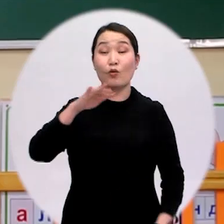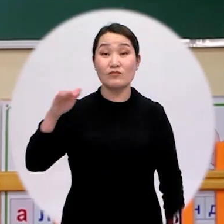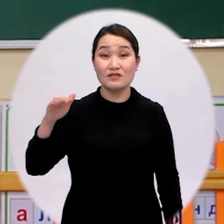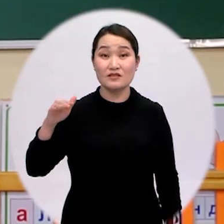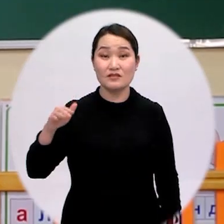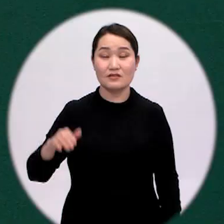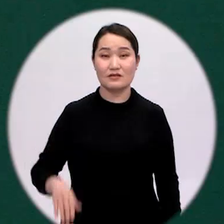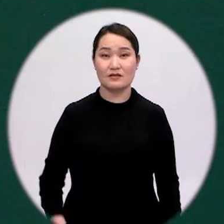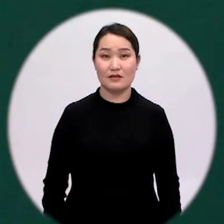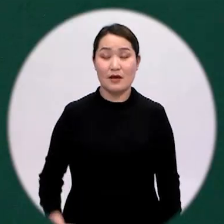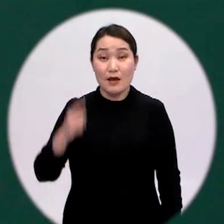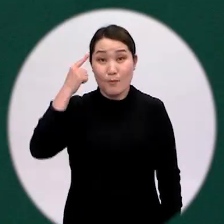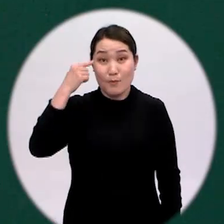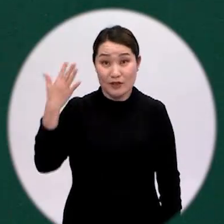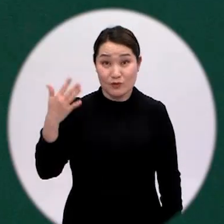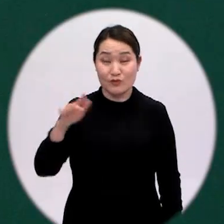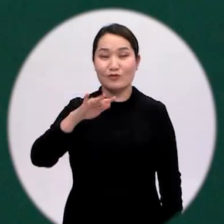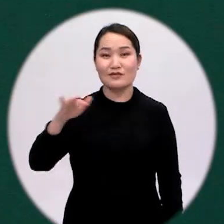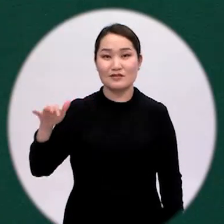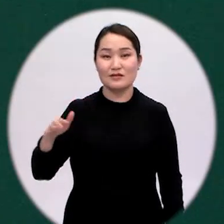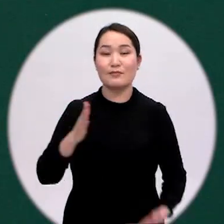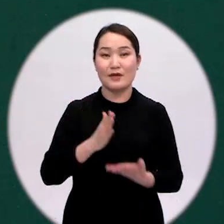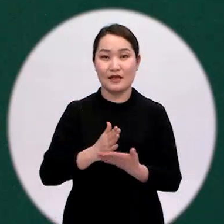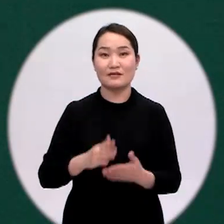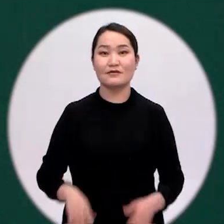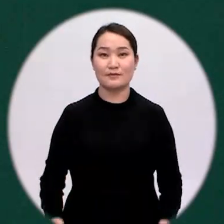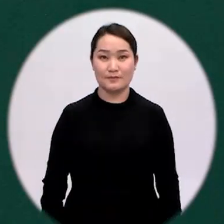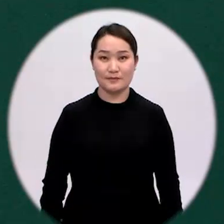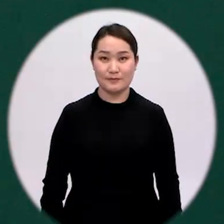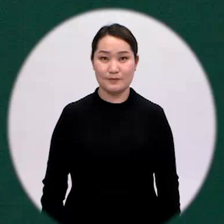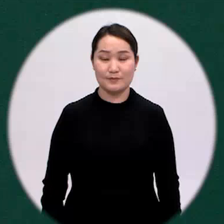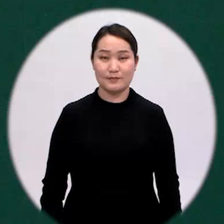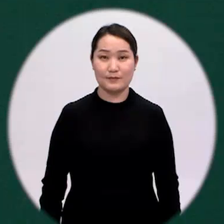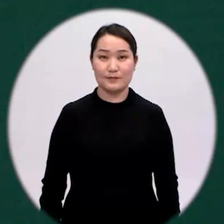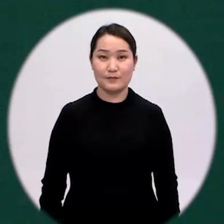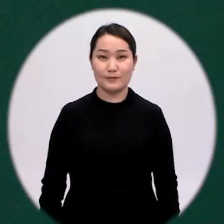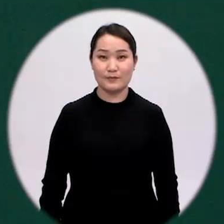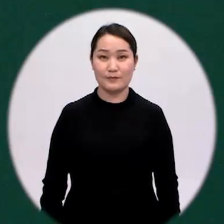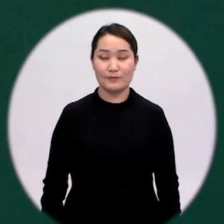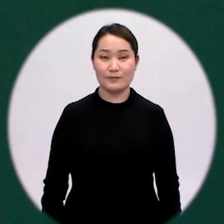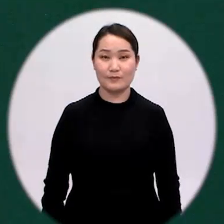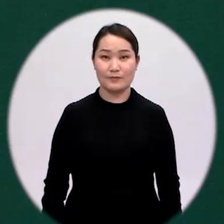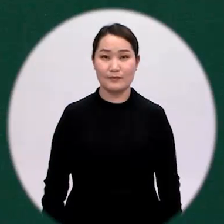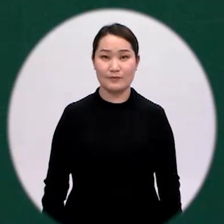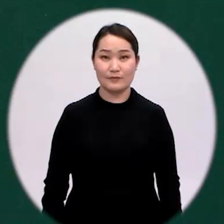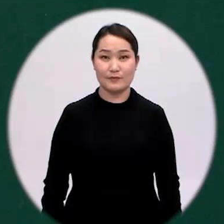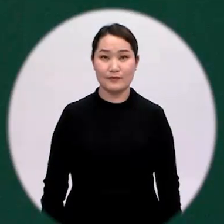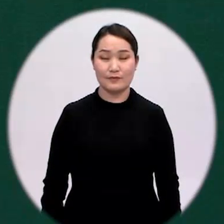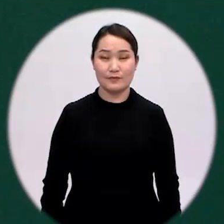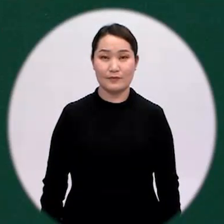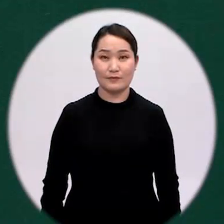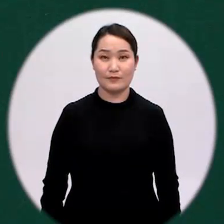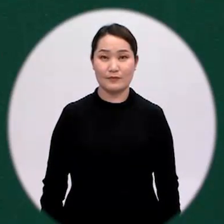үсэг бол бидний мэдхгүй үсэг байх. Тэгэхээр энэ хүү үсгийн аваан дуудлагыг